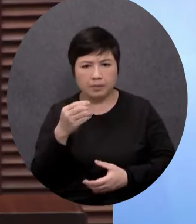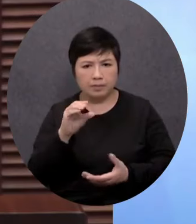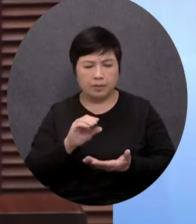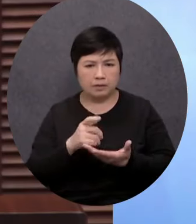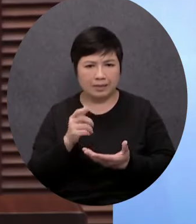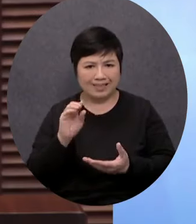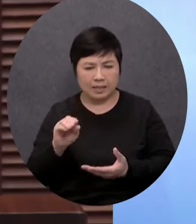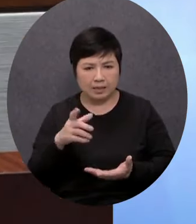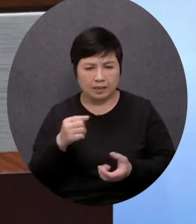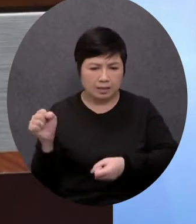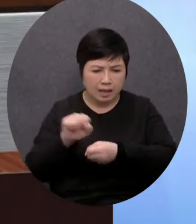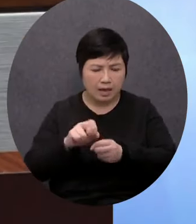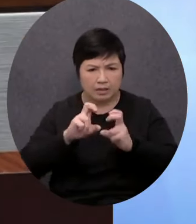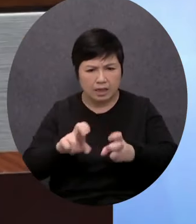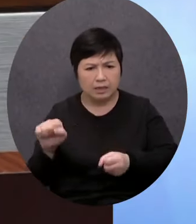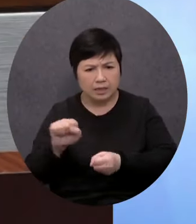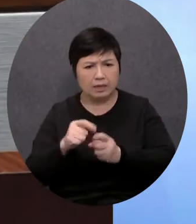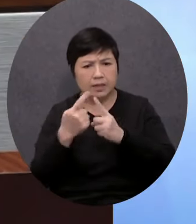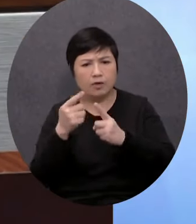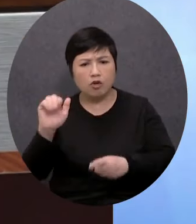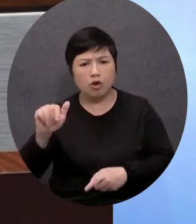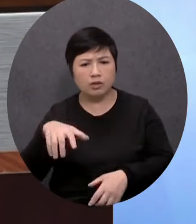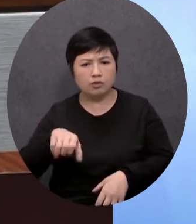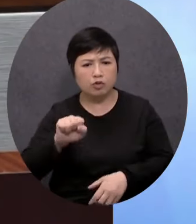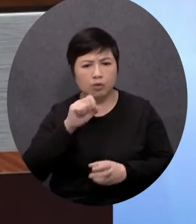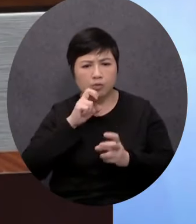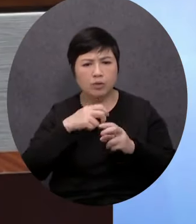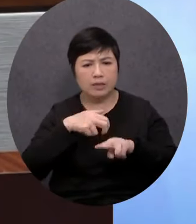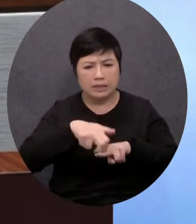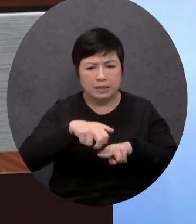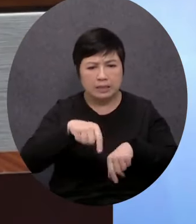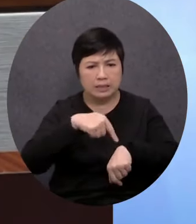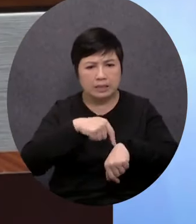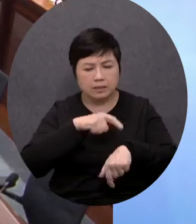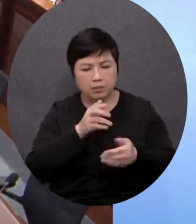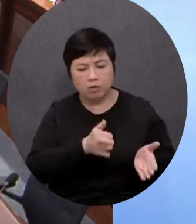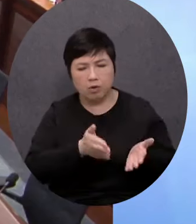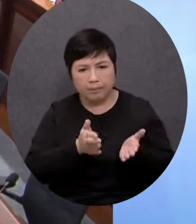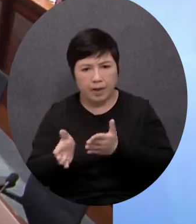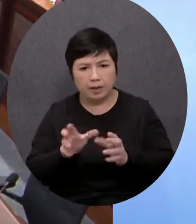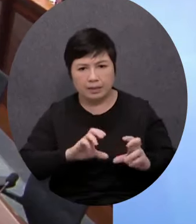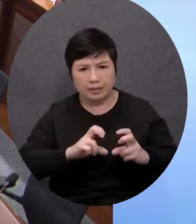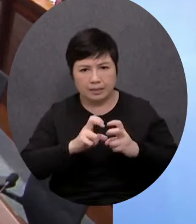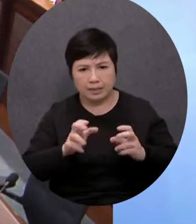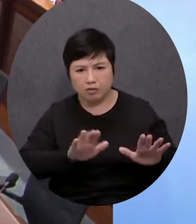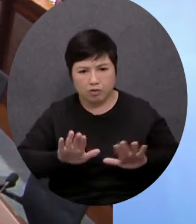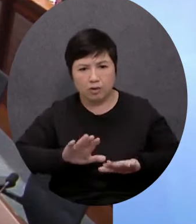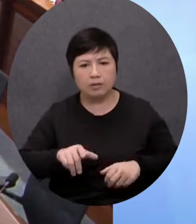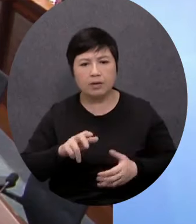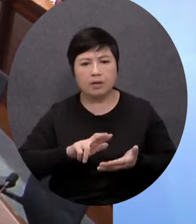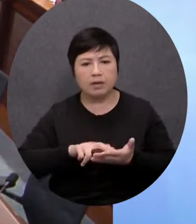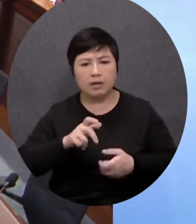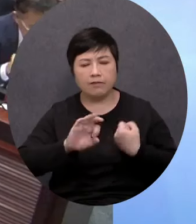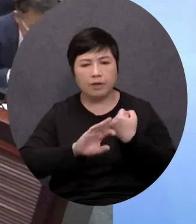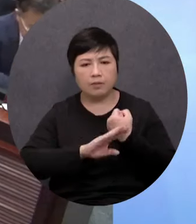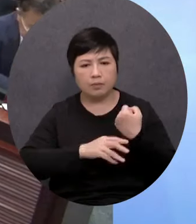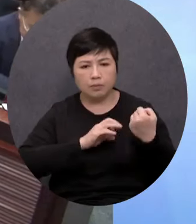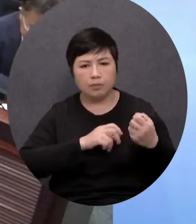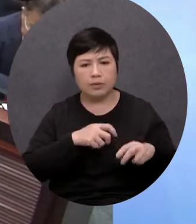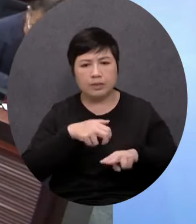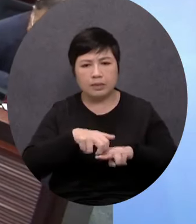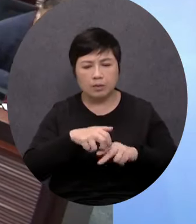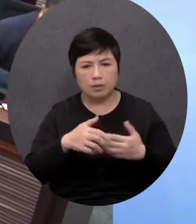咯。 因為佔用路軌嘅時段和列車都需要有一個安排嘅。 立法會鐵路事宜小組委員會亦